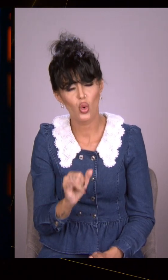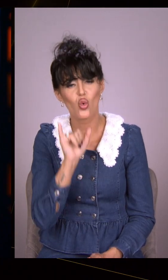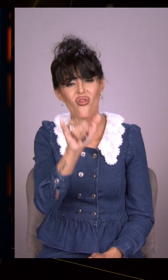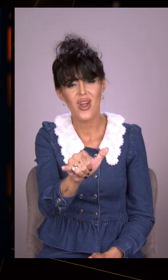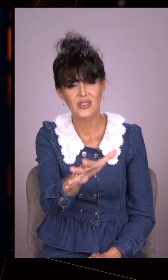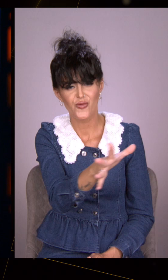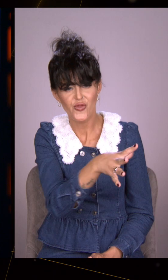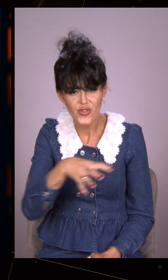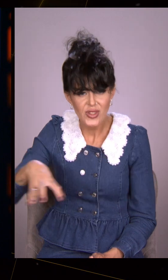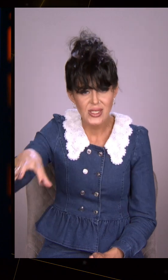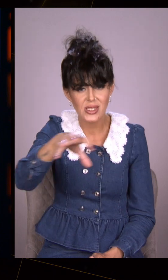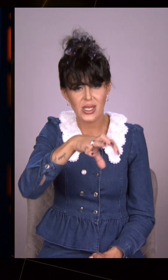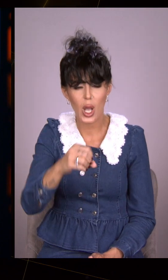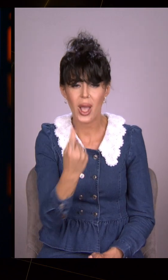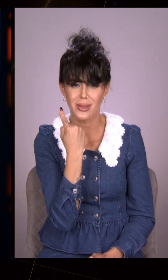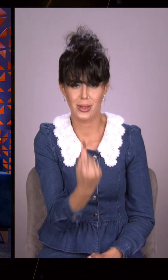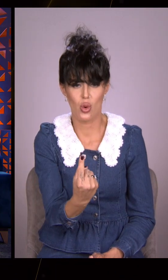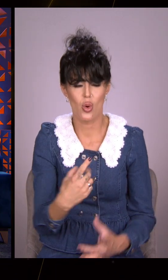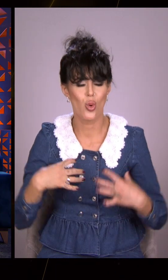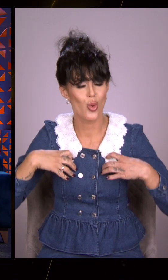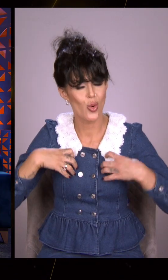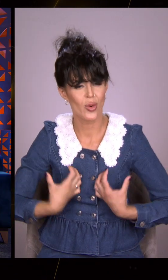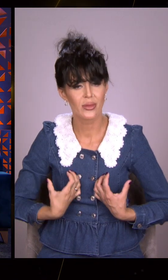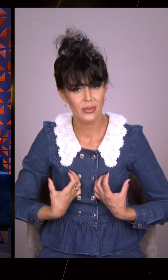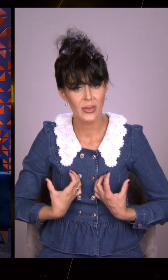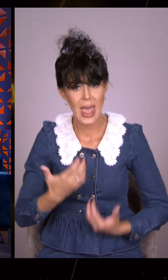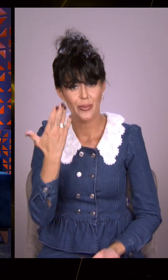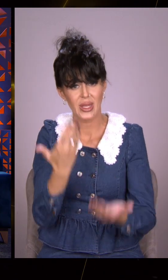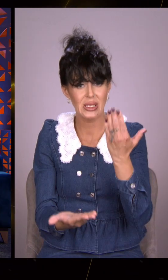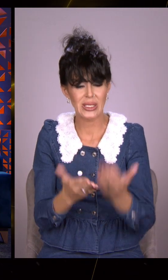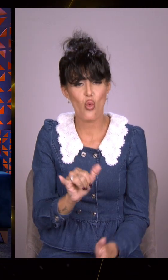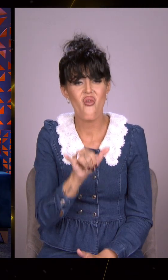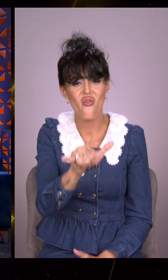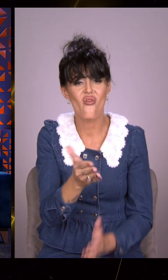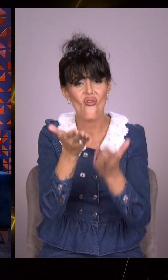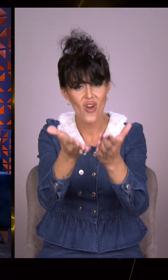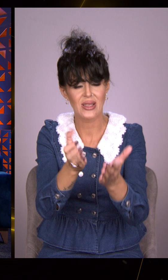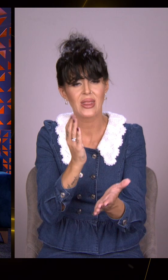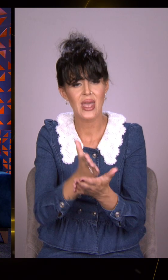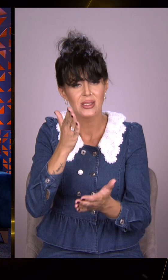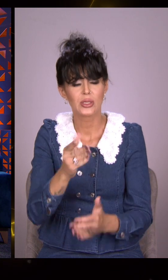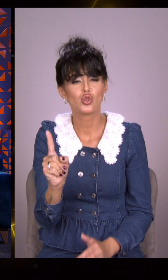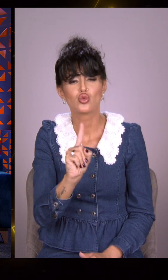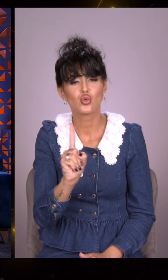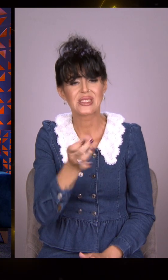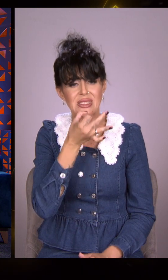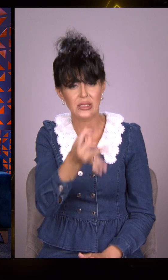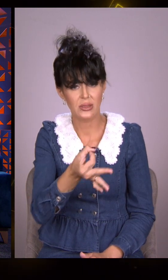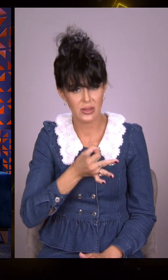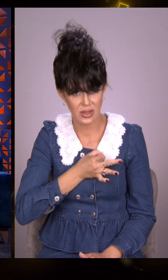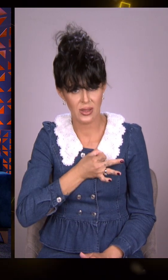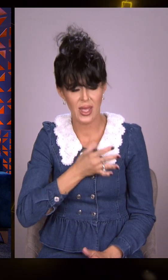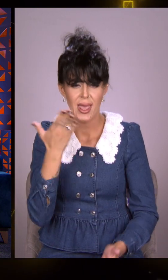всіх спільне горе. Якщо у вас є що сказати